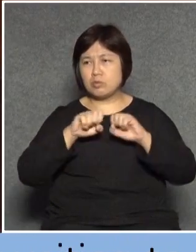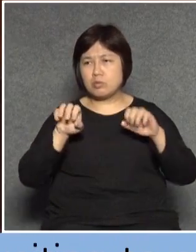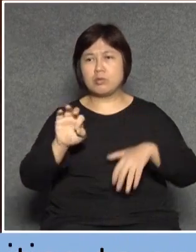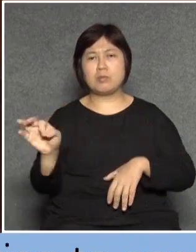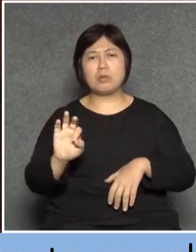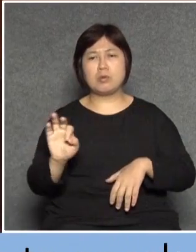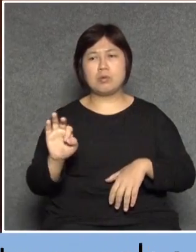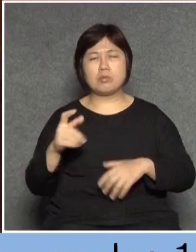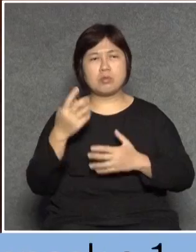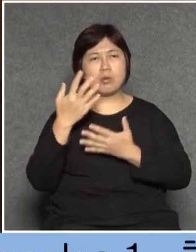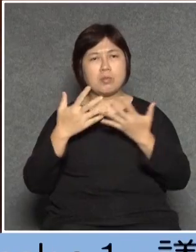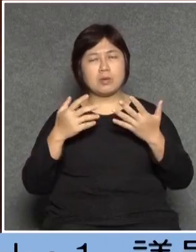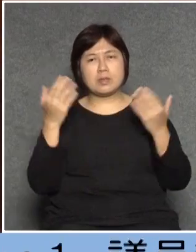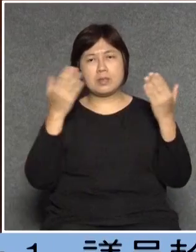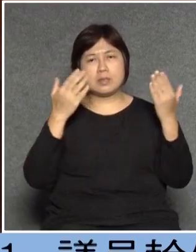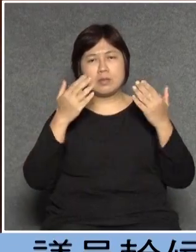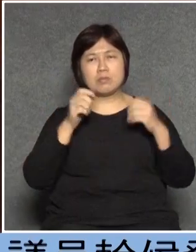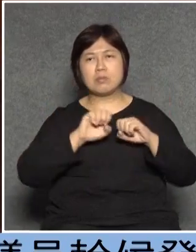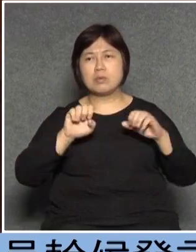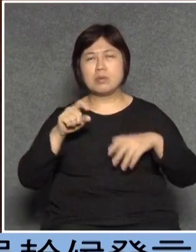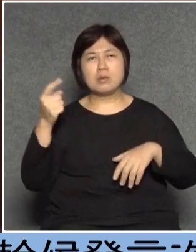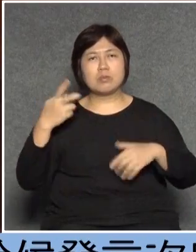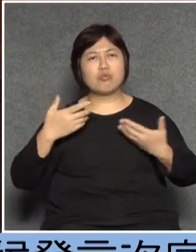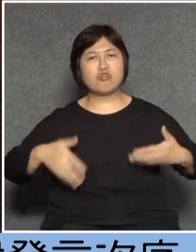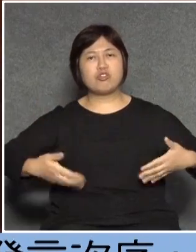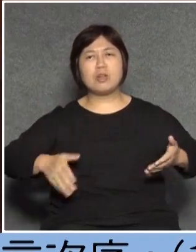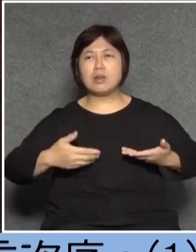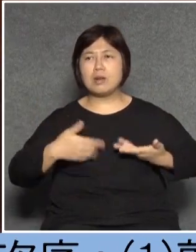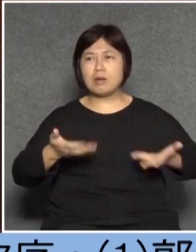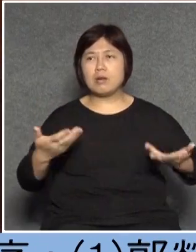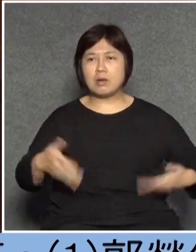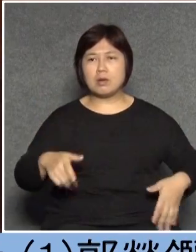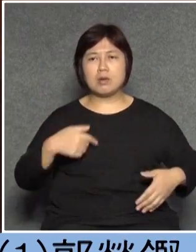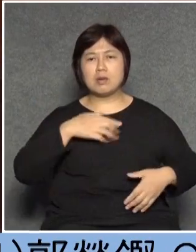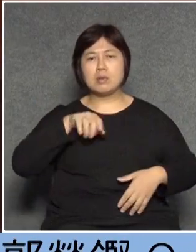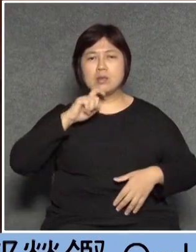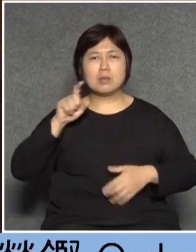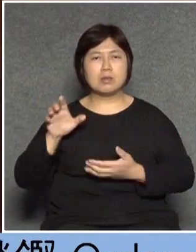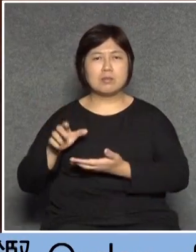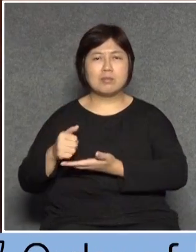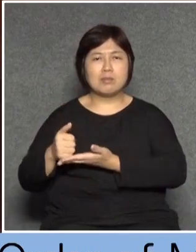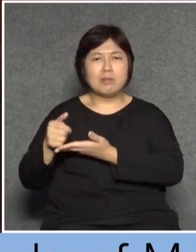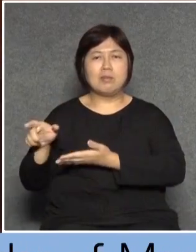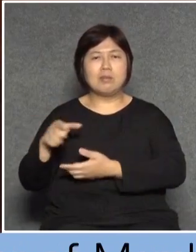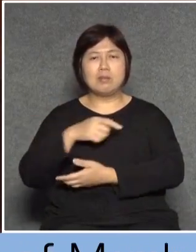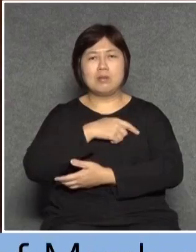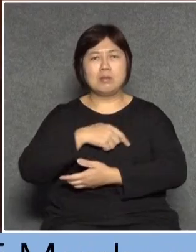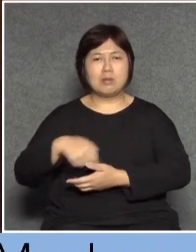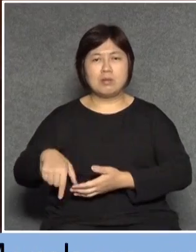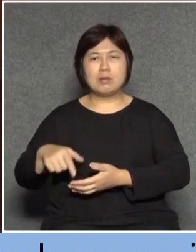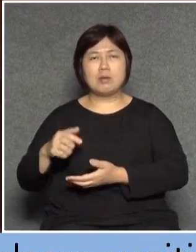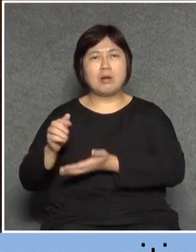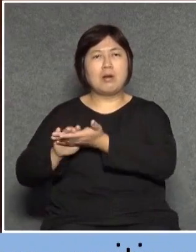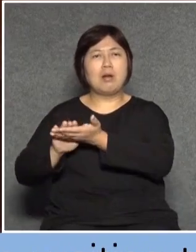我淨係喺網上電視台賣咗幾次廣告就當交代啦，係咪？咁仲有我哋有呢啲咁嘅尊貴立法會議員喺度高度評